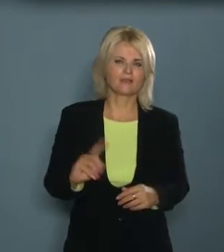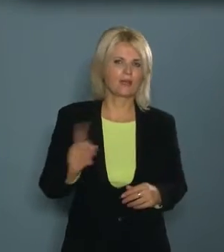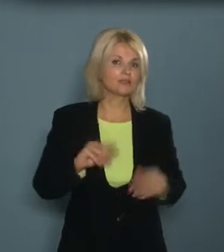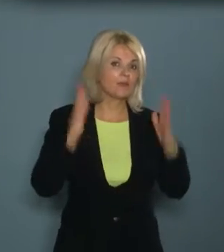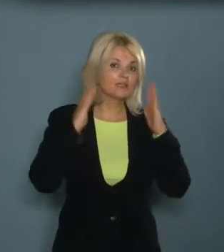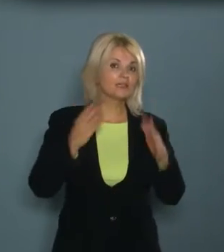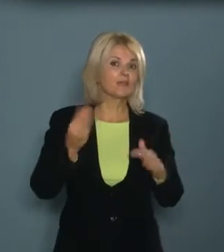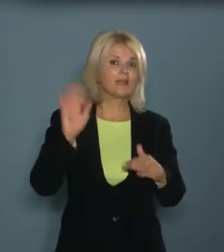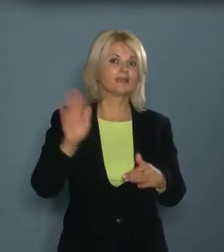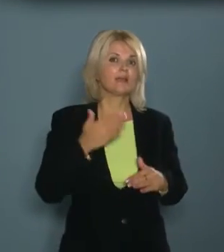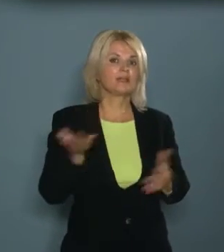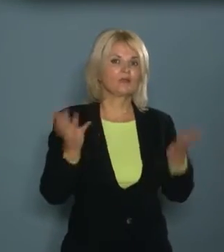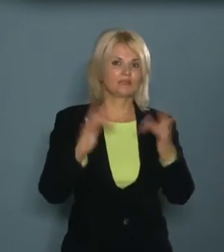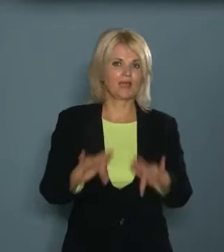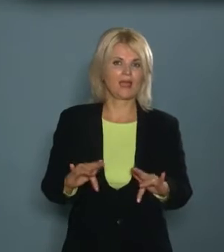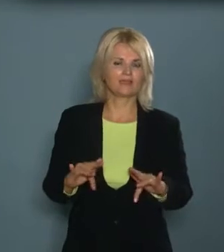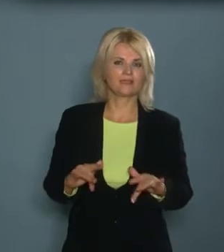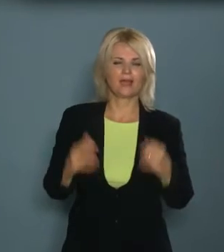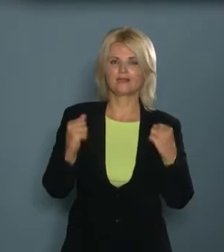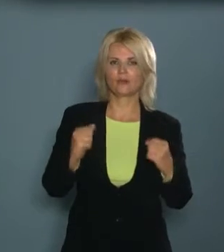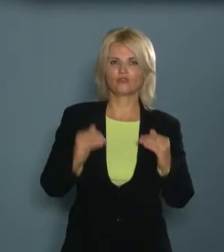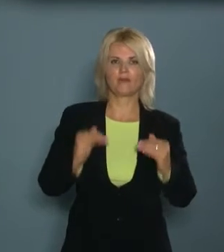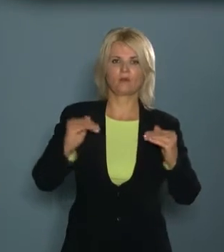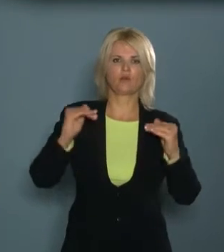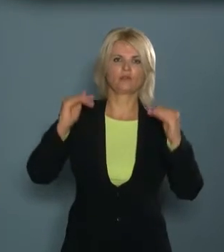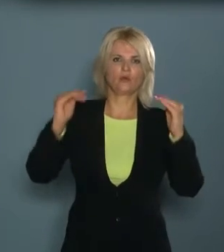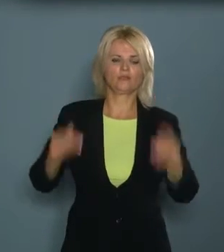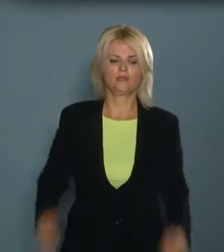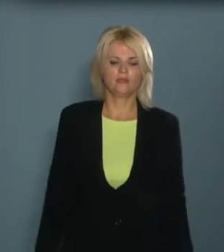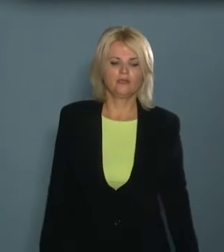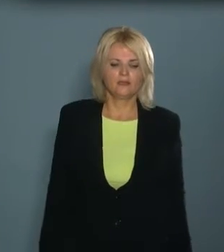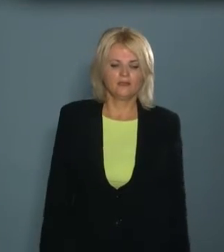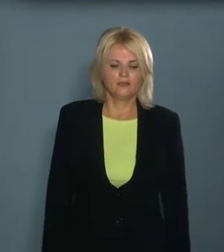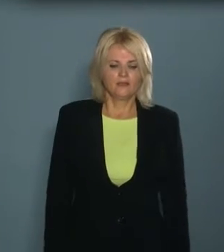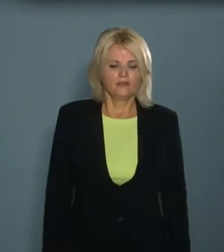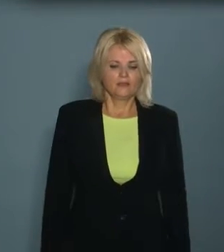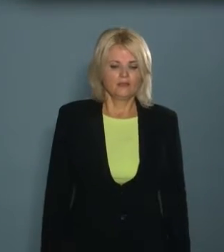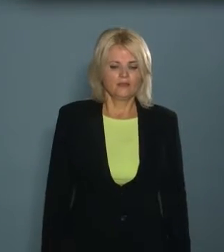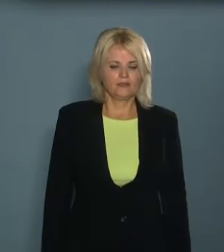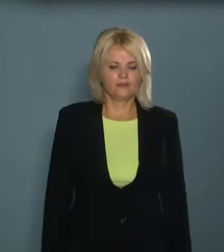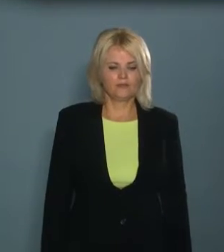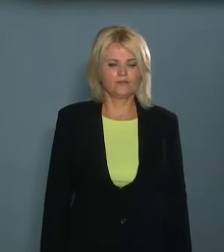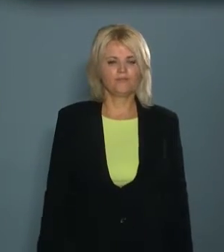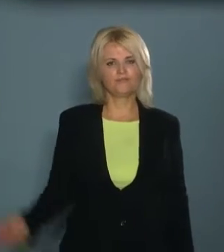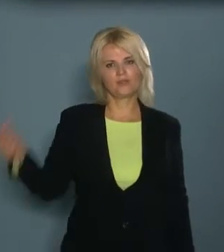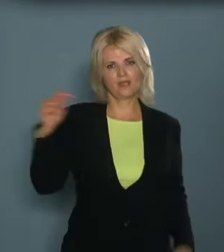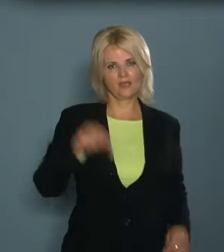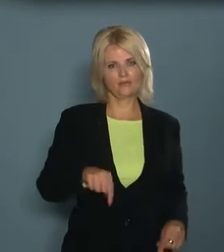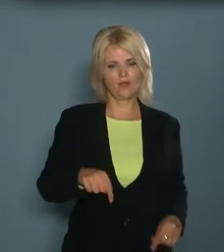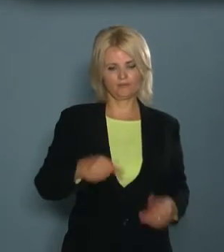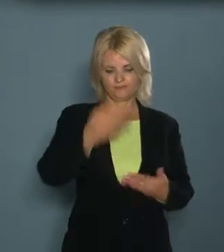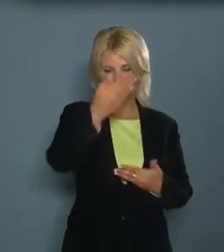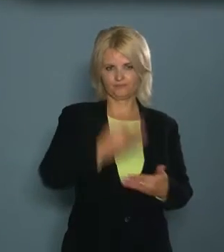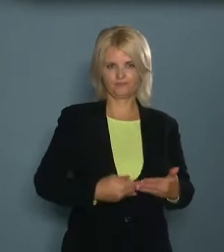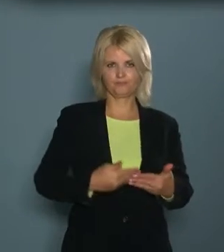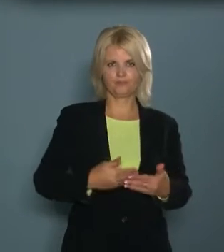higgyenek nekik, mert a nemzetközi helyzet erősen fokozódik, hogyha élhetek ezzel a képpel. Itt van nálam egy